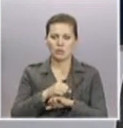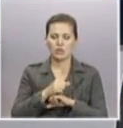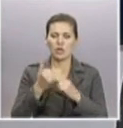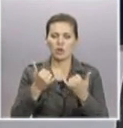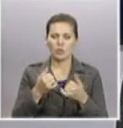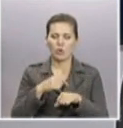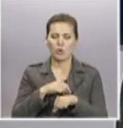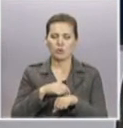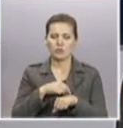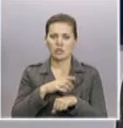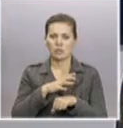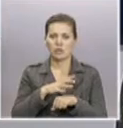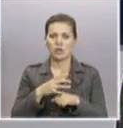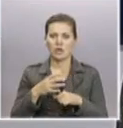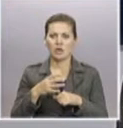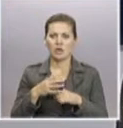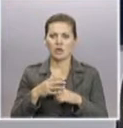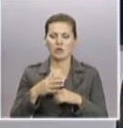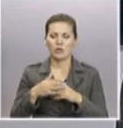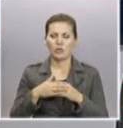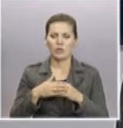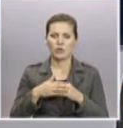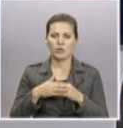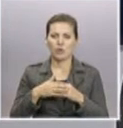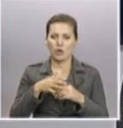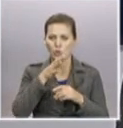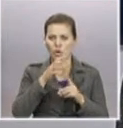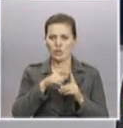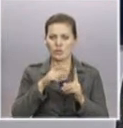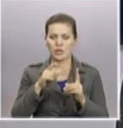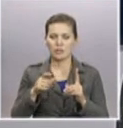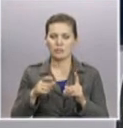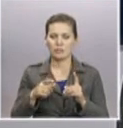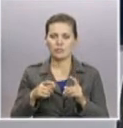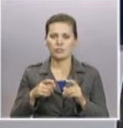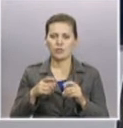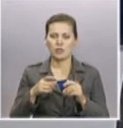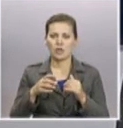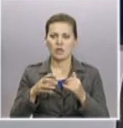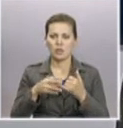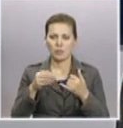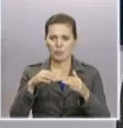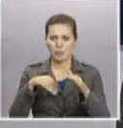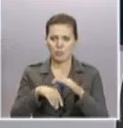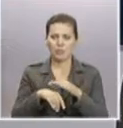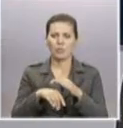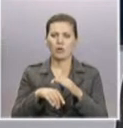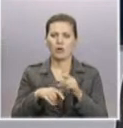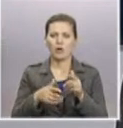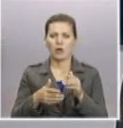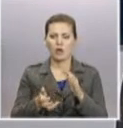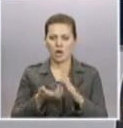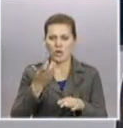таңда жаңағы үлкен қазір котлован қазылған, соның ішіне